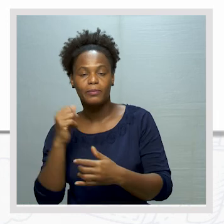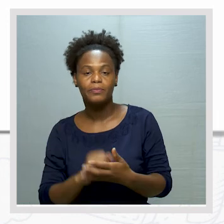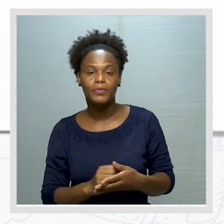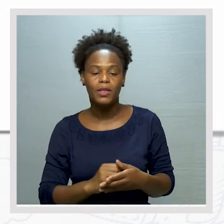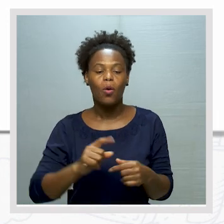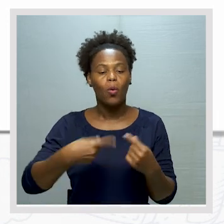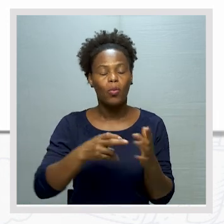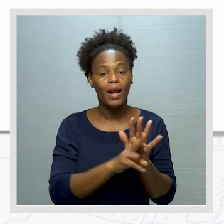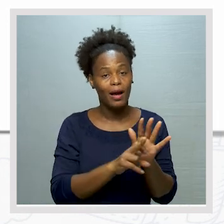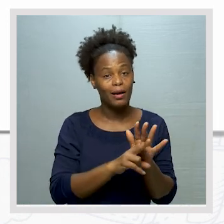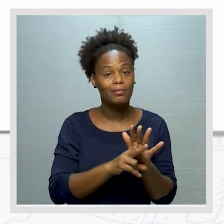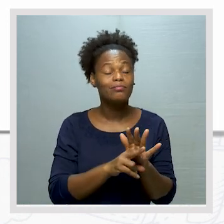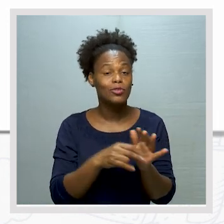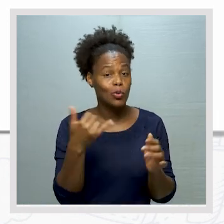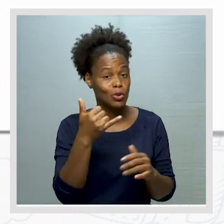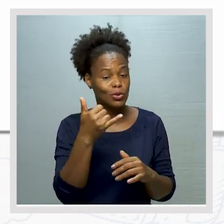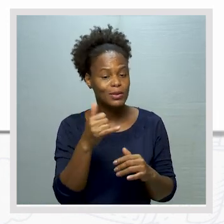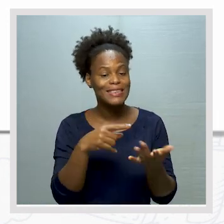avant, je vous donne un exemple.